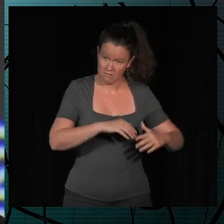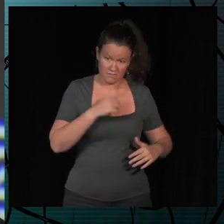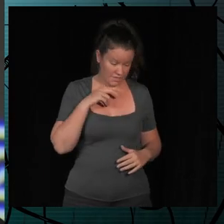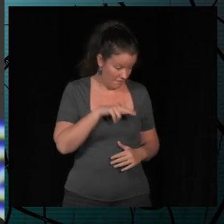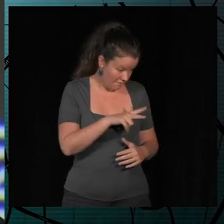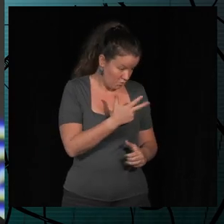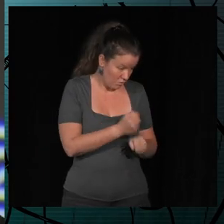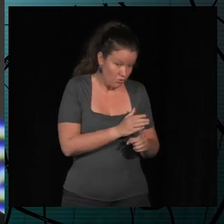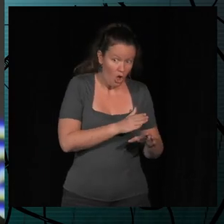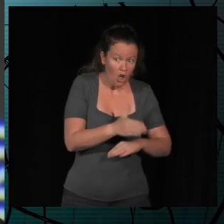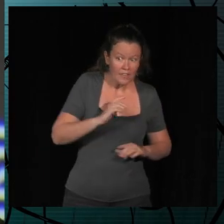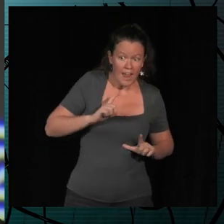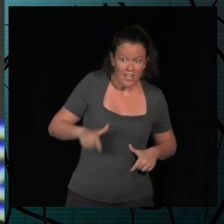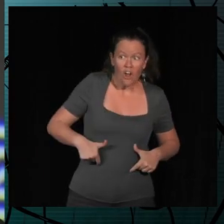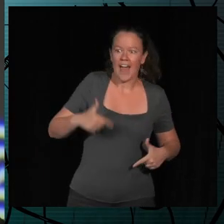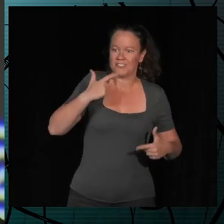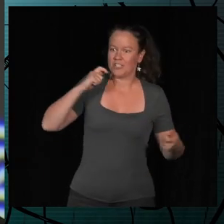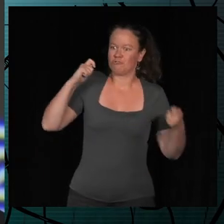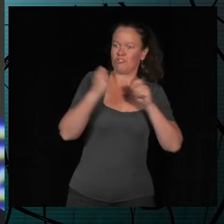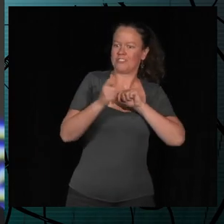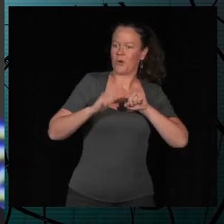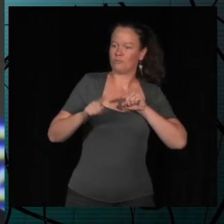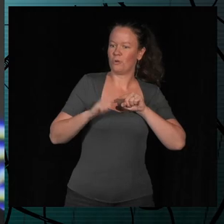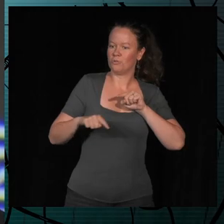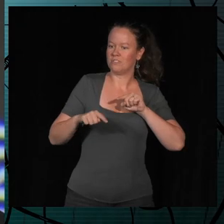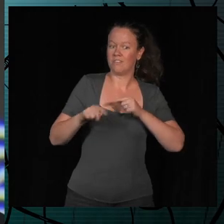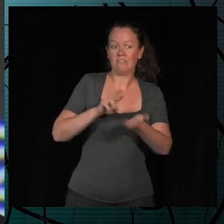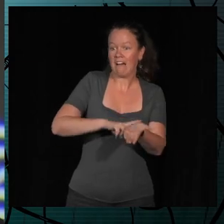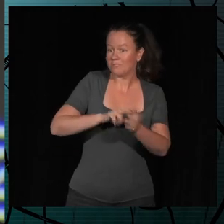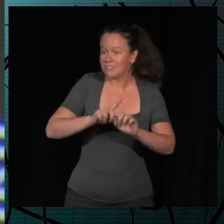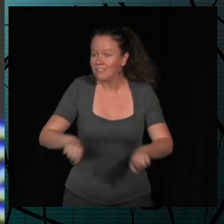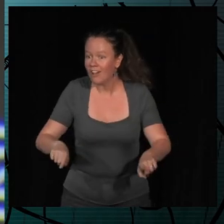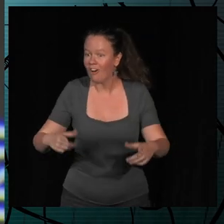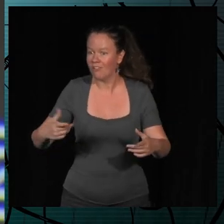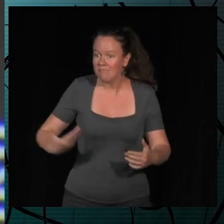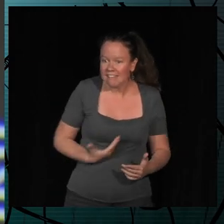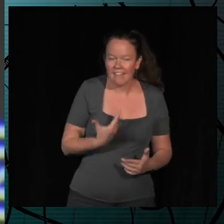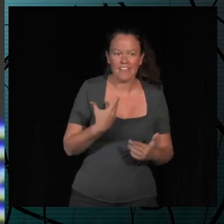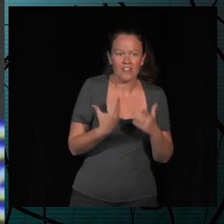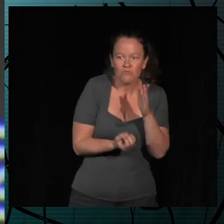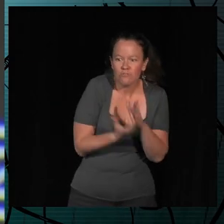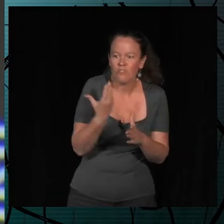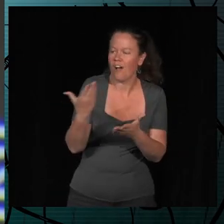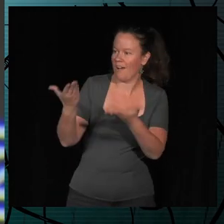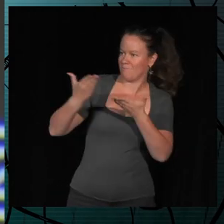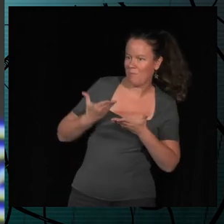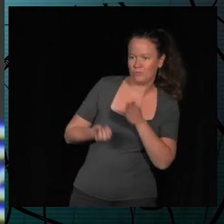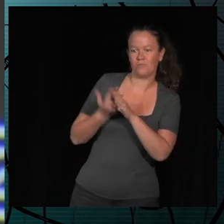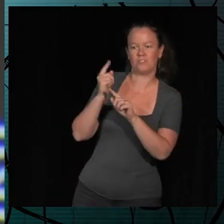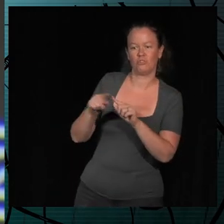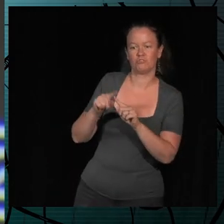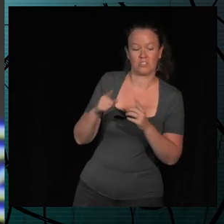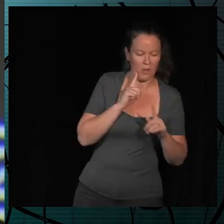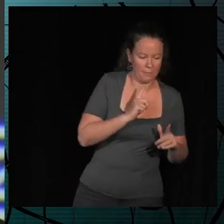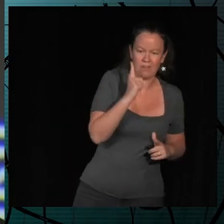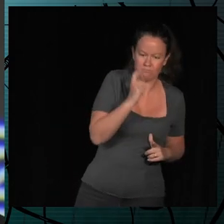changer d'établissement scolaire tu vas changer de rythme scolaire tu vas changer de mode d'apprentissage alors Vanessa Lalo a évoqué l'idée que